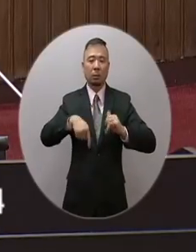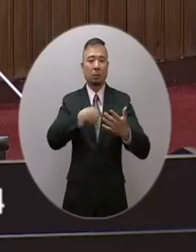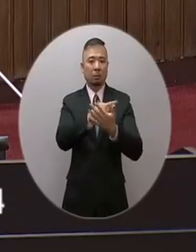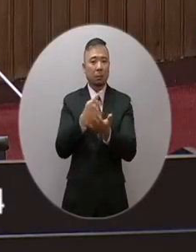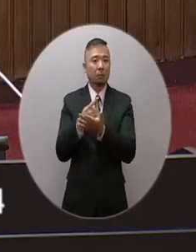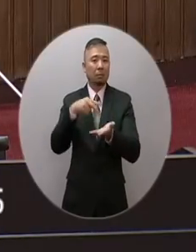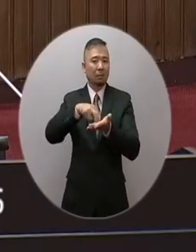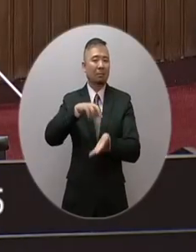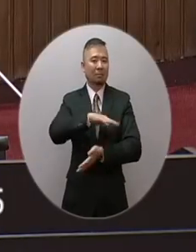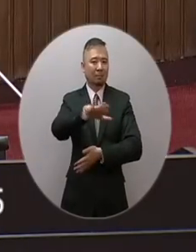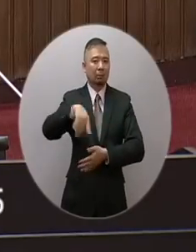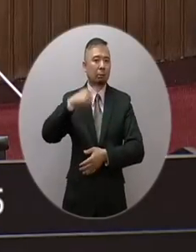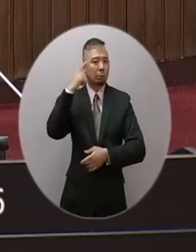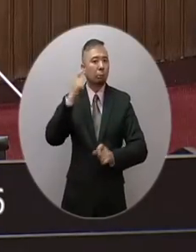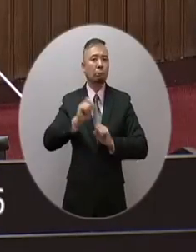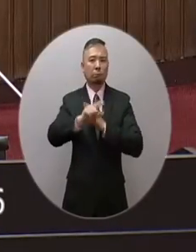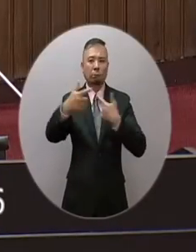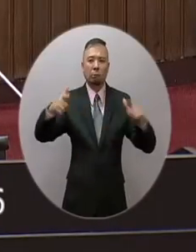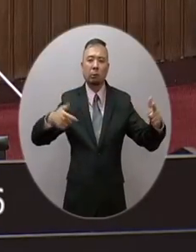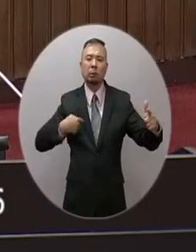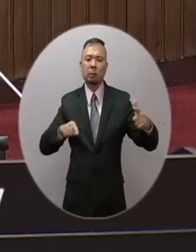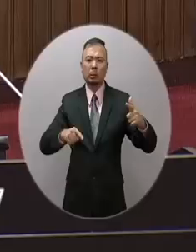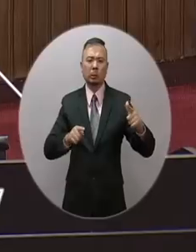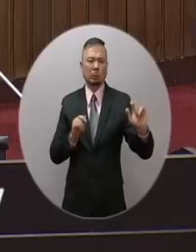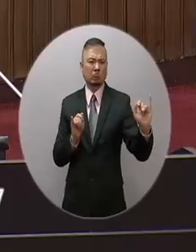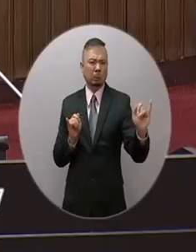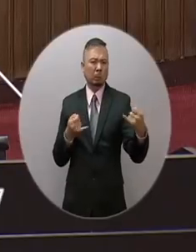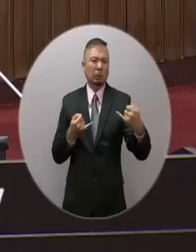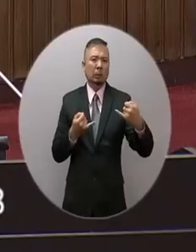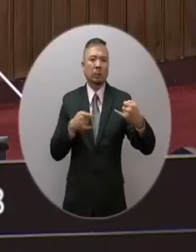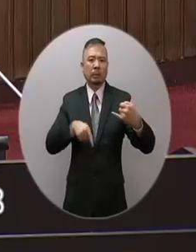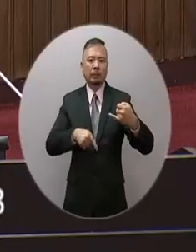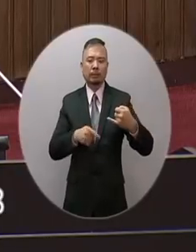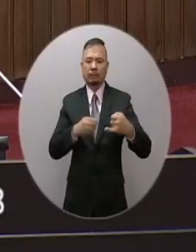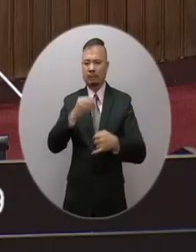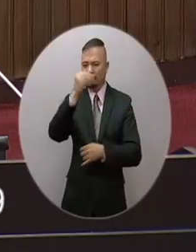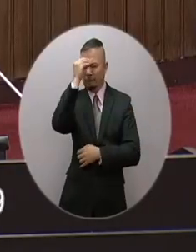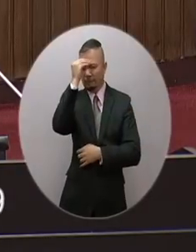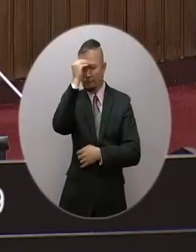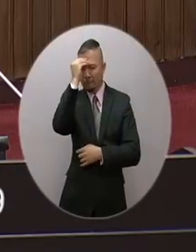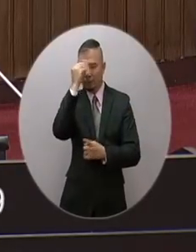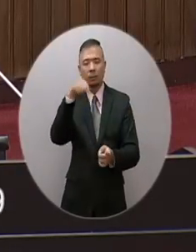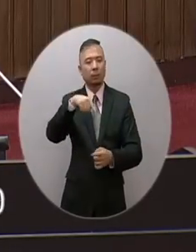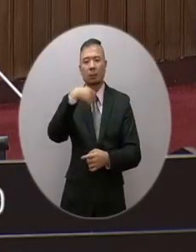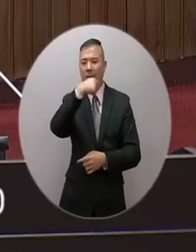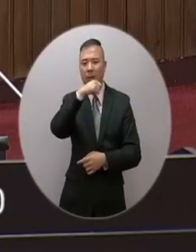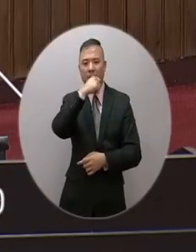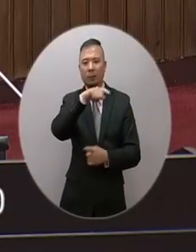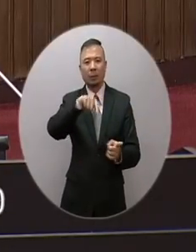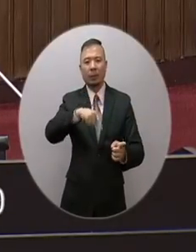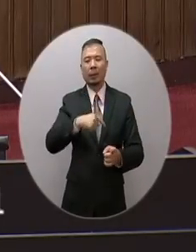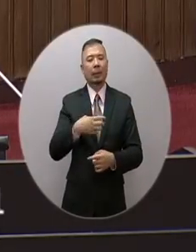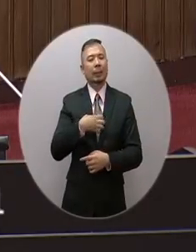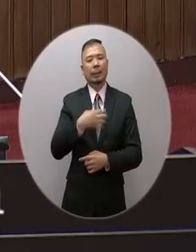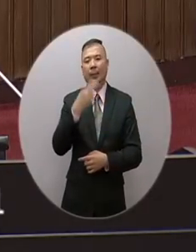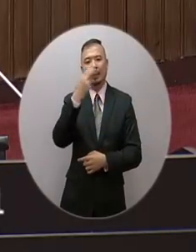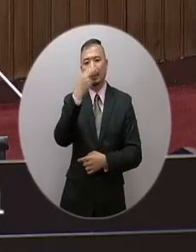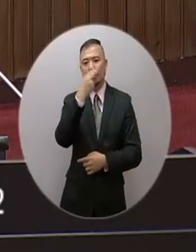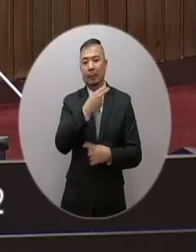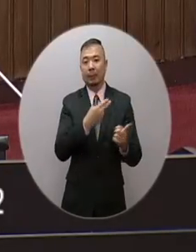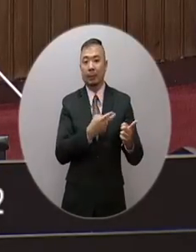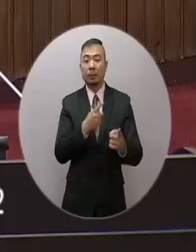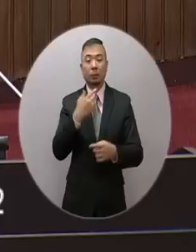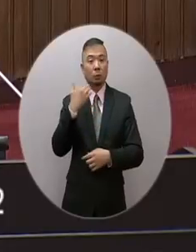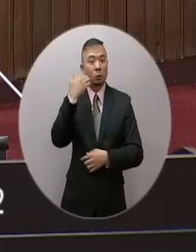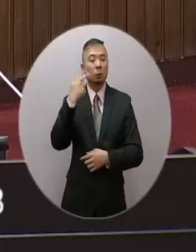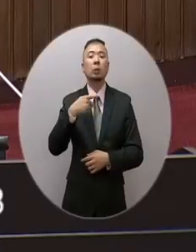视分裂对立，这是台湾的灾难。任何人，尤其有权力的从政者、有音量